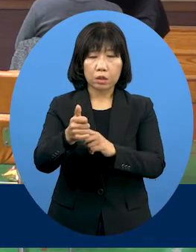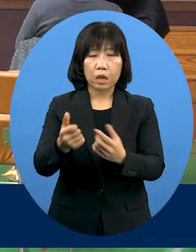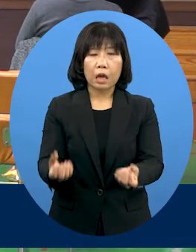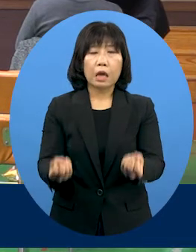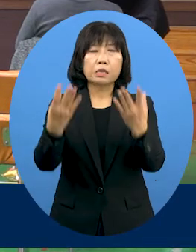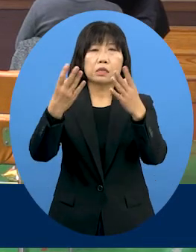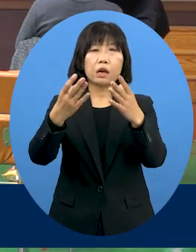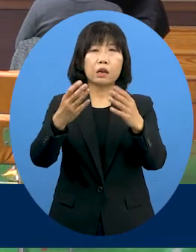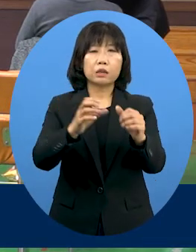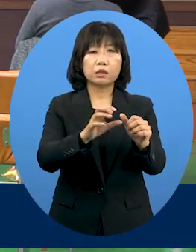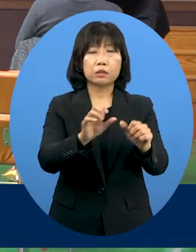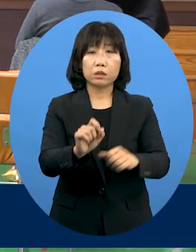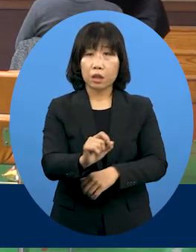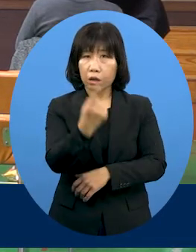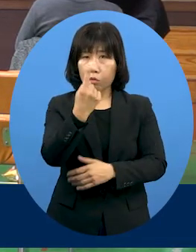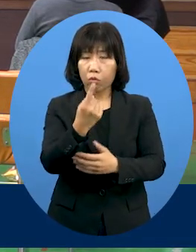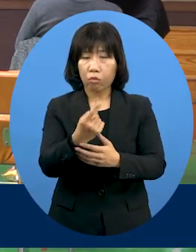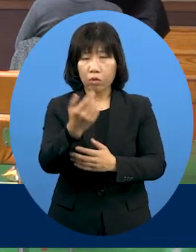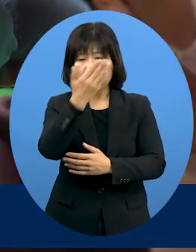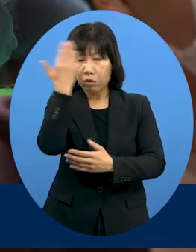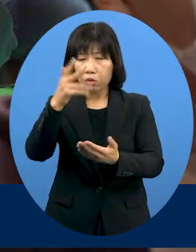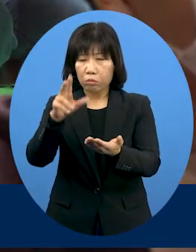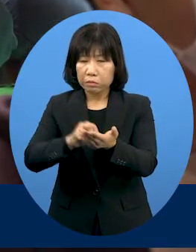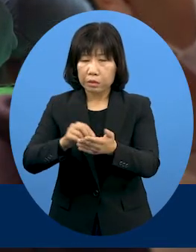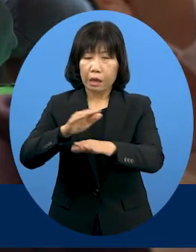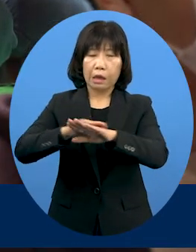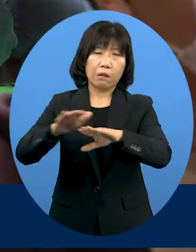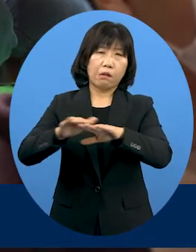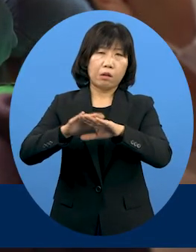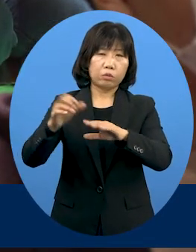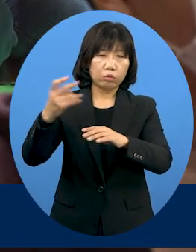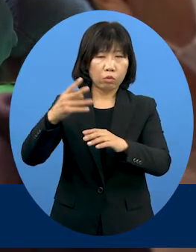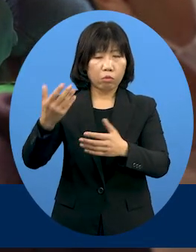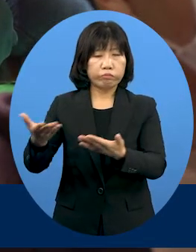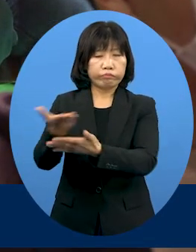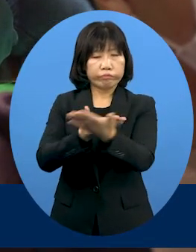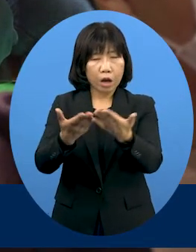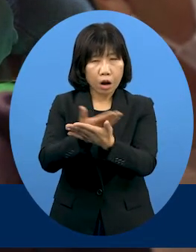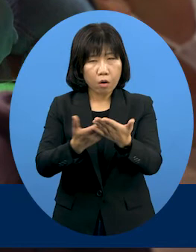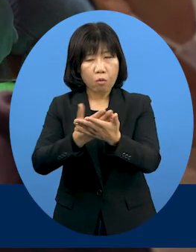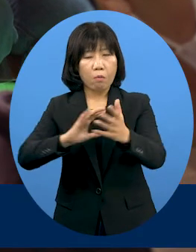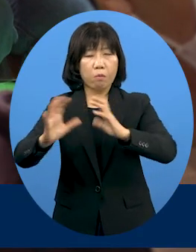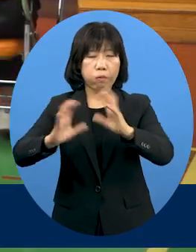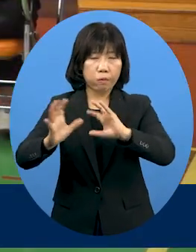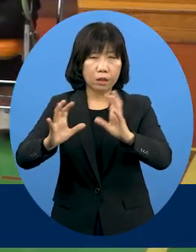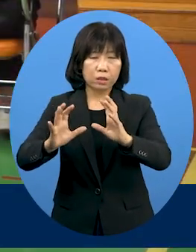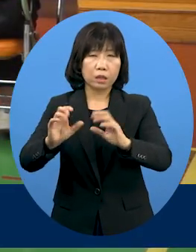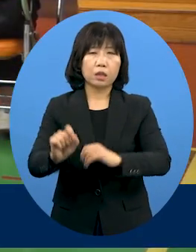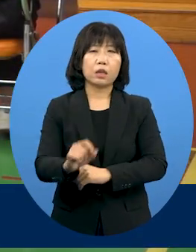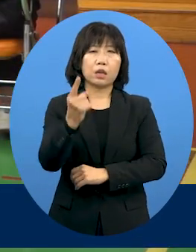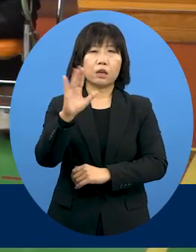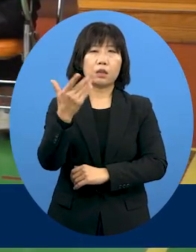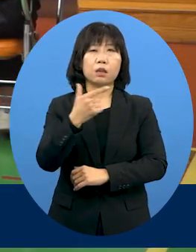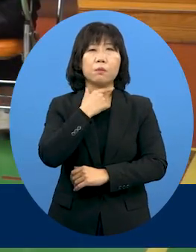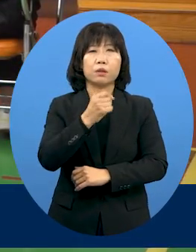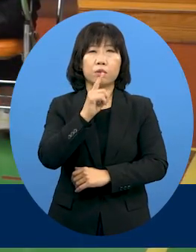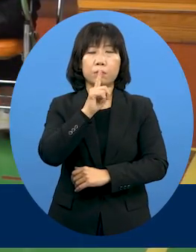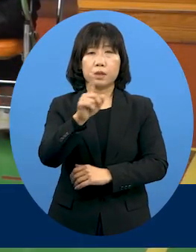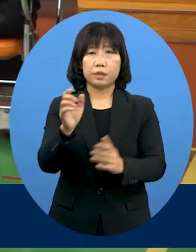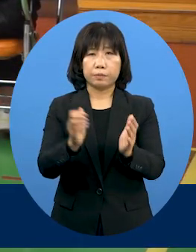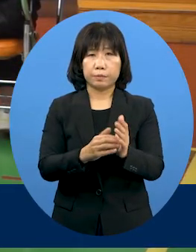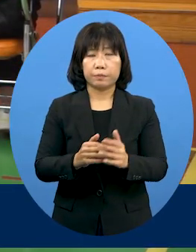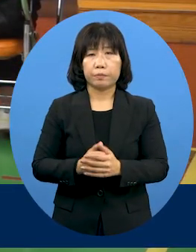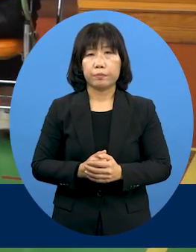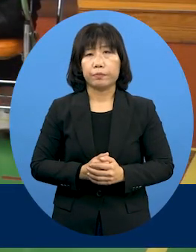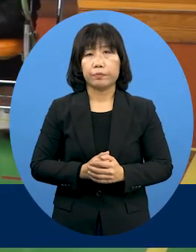구청장은 청년 주간 행사를 통해 지역사회가 청년 문제에 대해 다 같이 고민하고 협업하는 자리가 되길 바란다 고